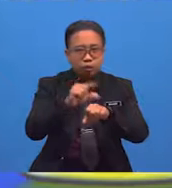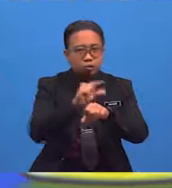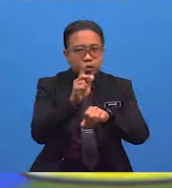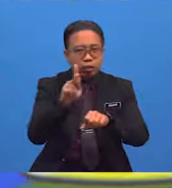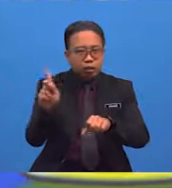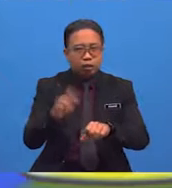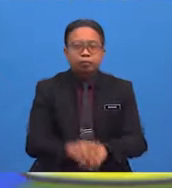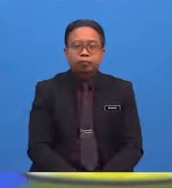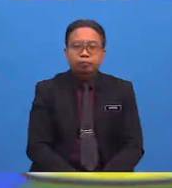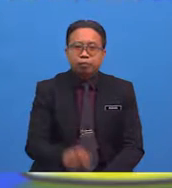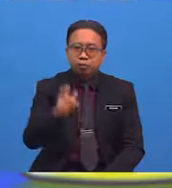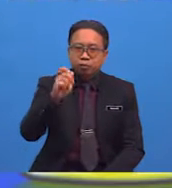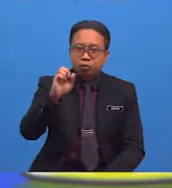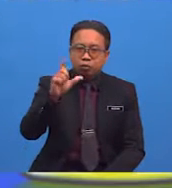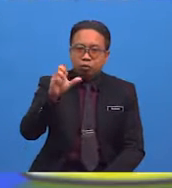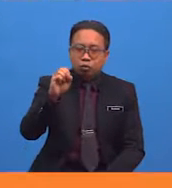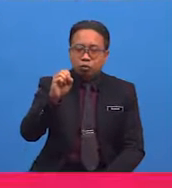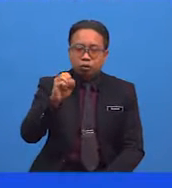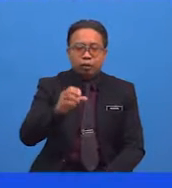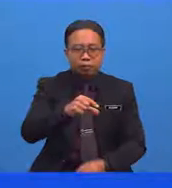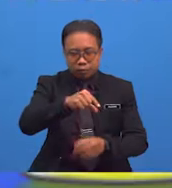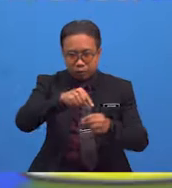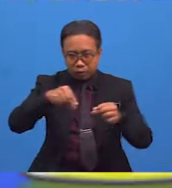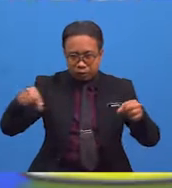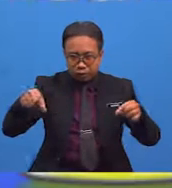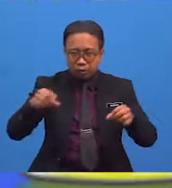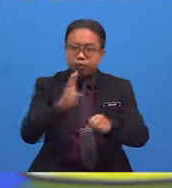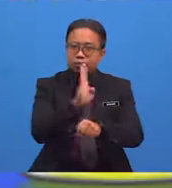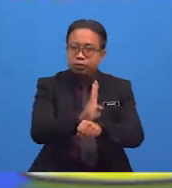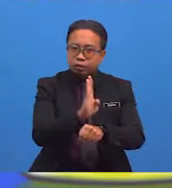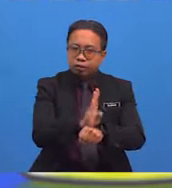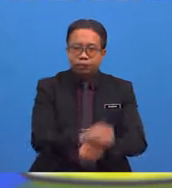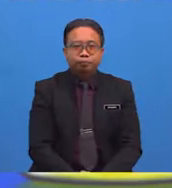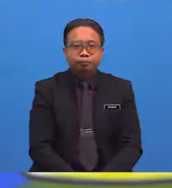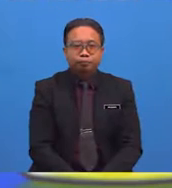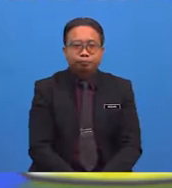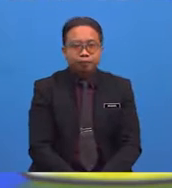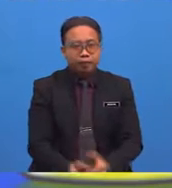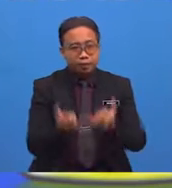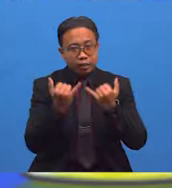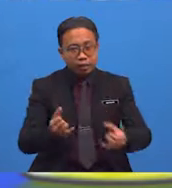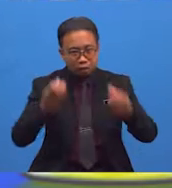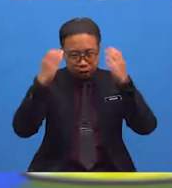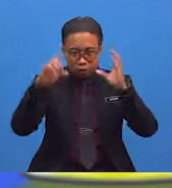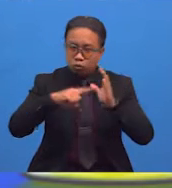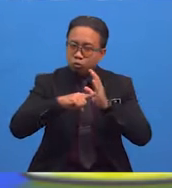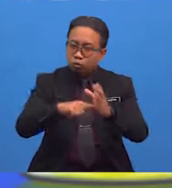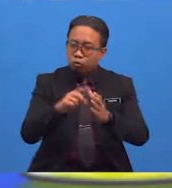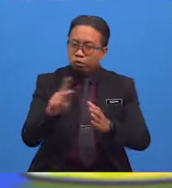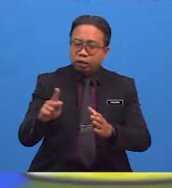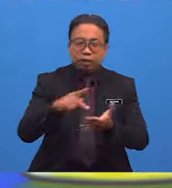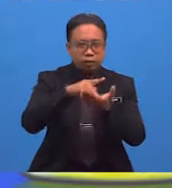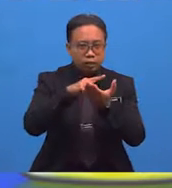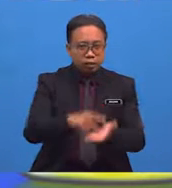menggunakan tolok dan batang besi. Sekarang, cikgu akan tunjukkan pula kesan haba ke